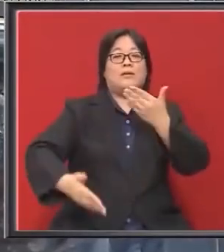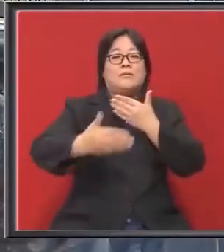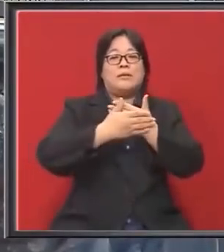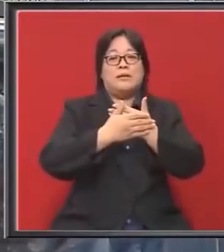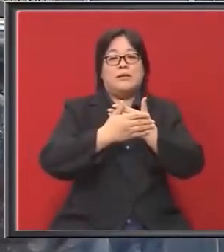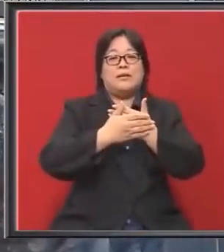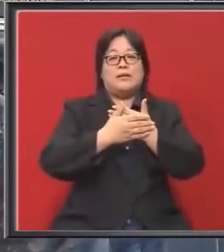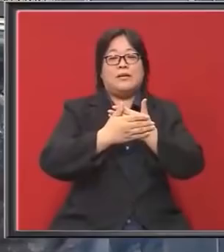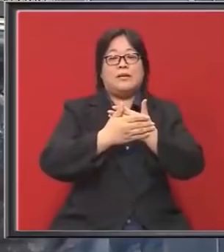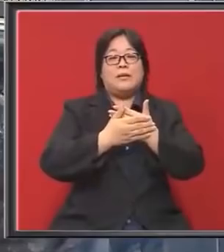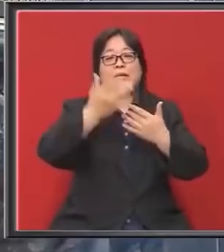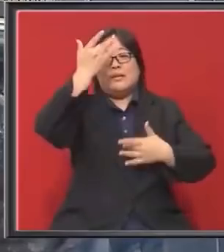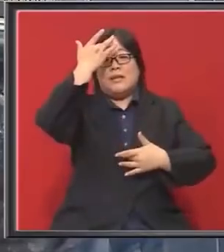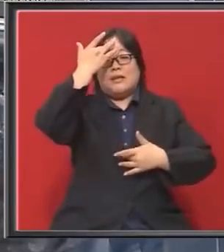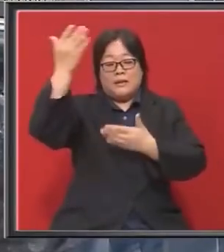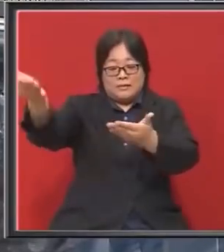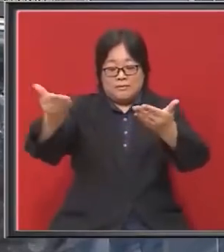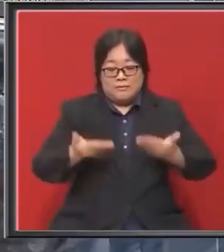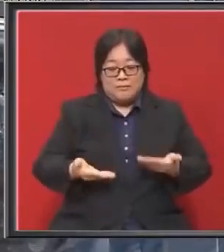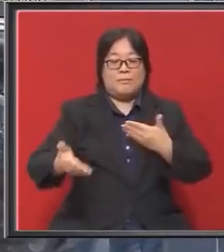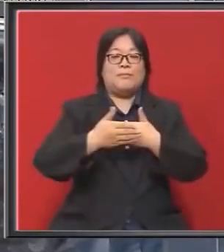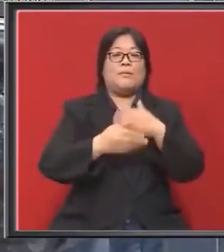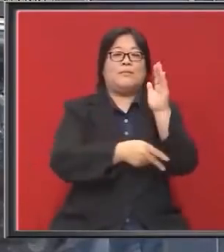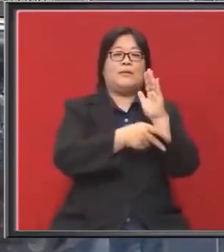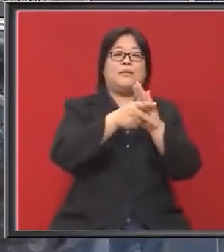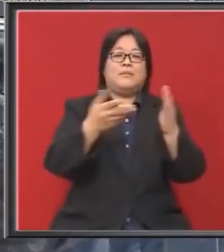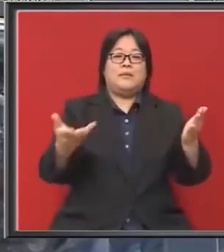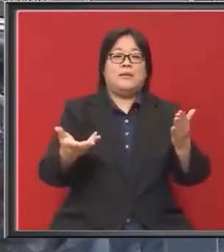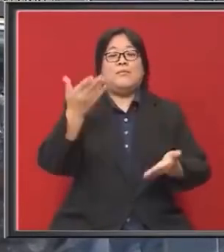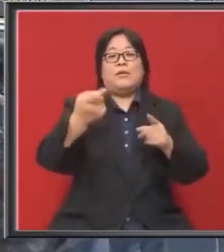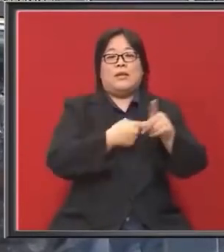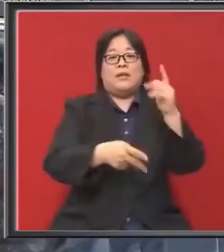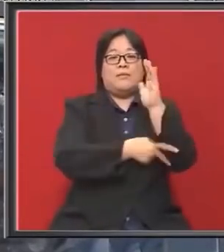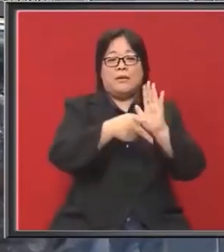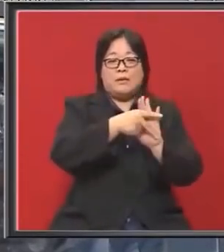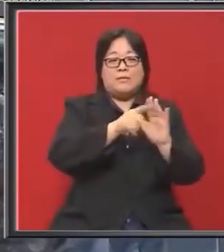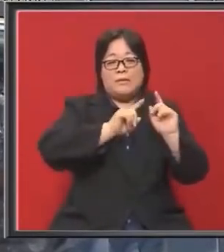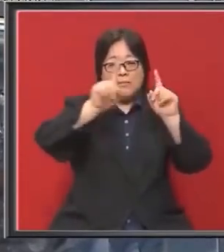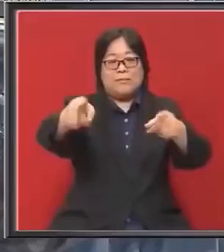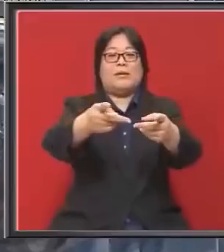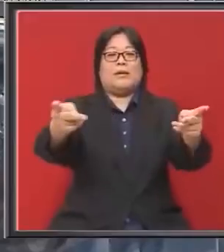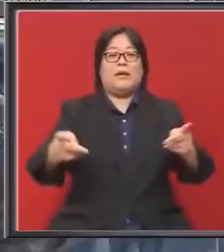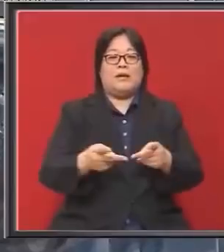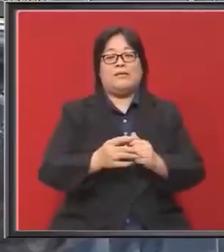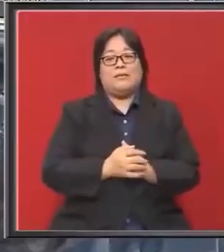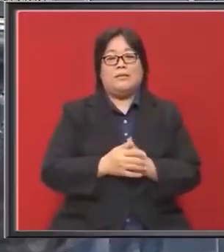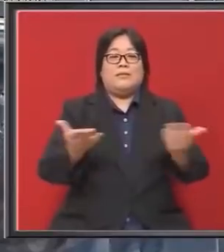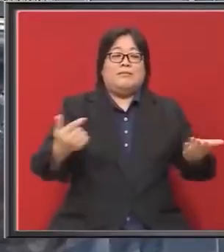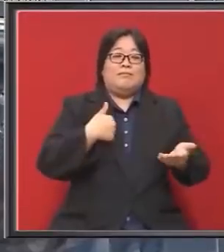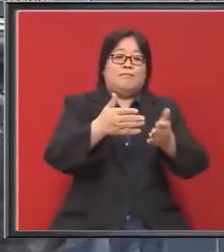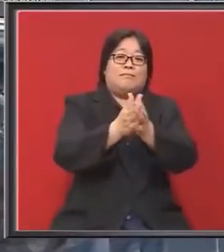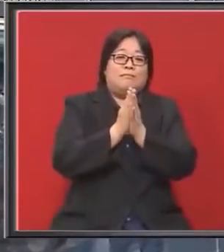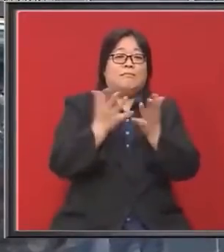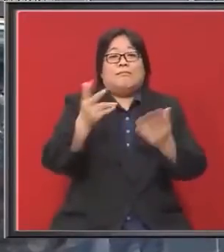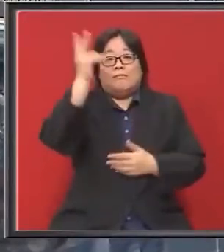balik dibawa meyakini Kepala MAN enggak ada juga kemungkinan dibawa di parlemen balik ke kawasan ya jsmc